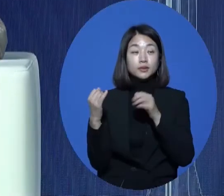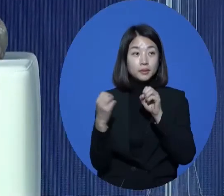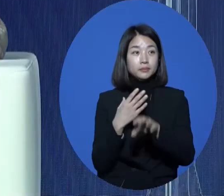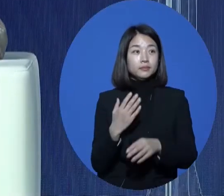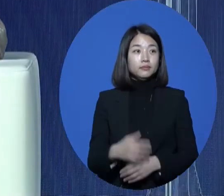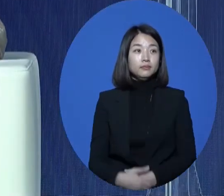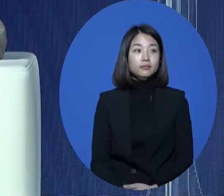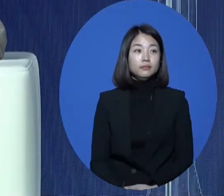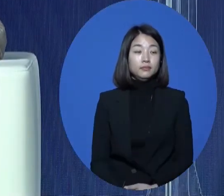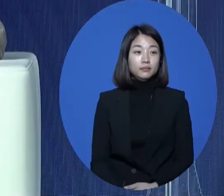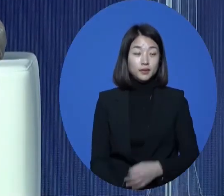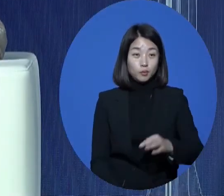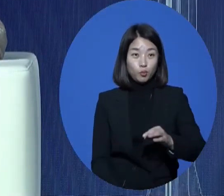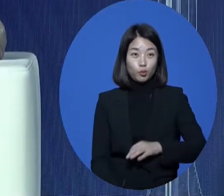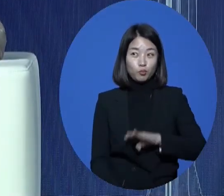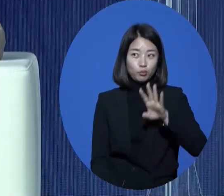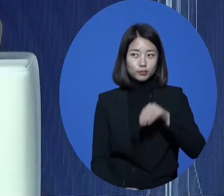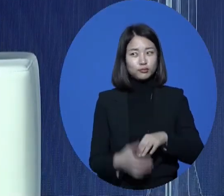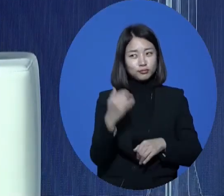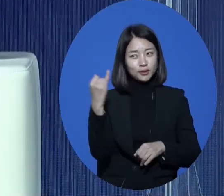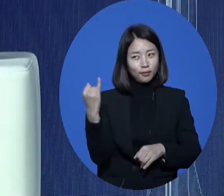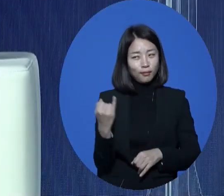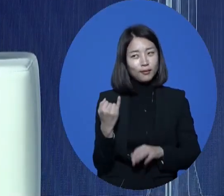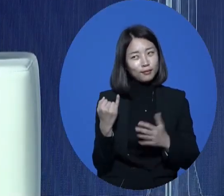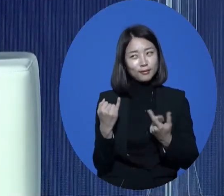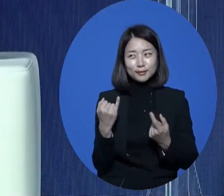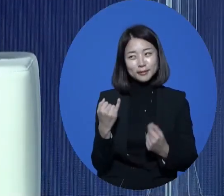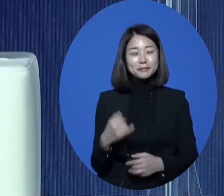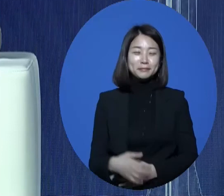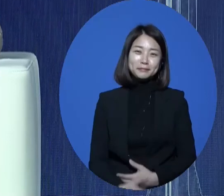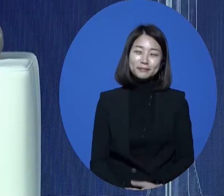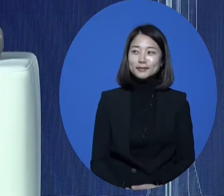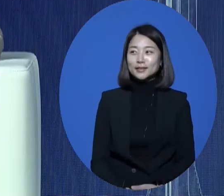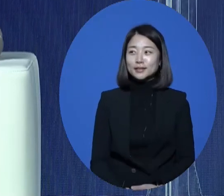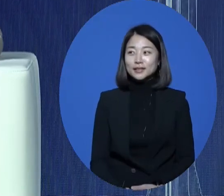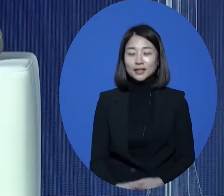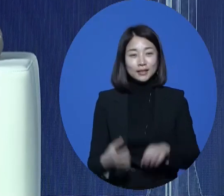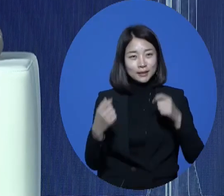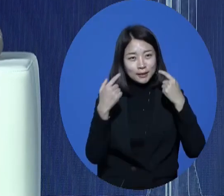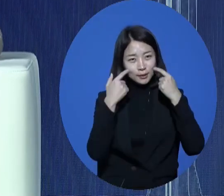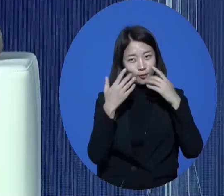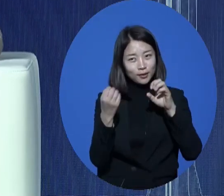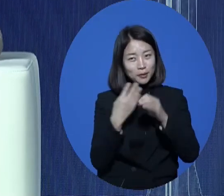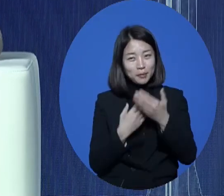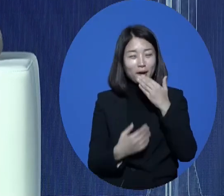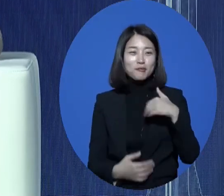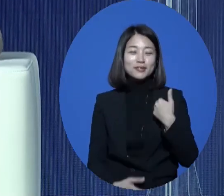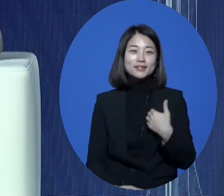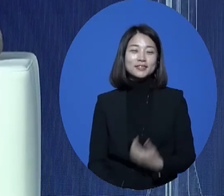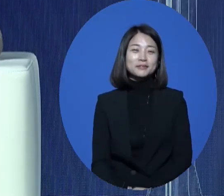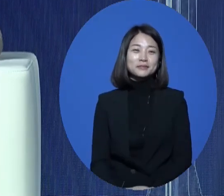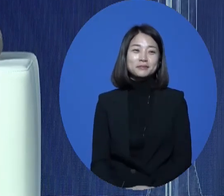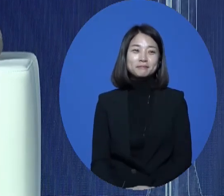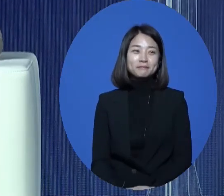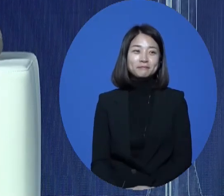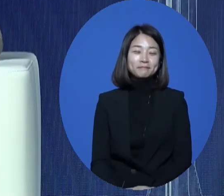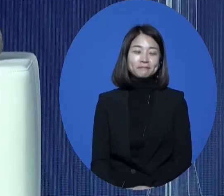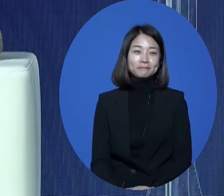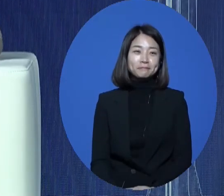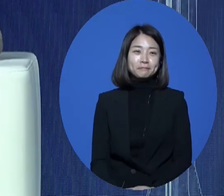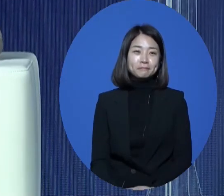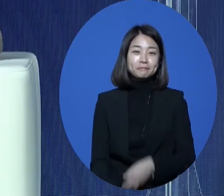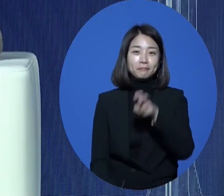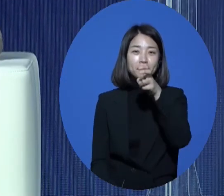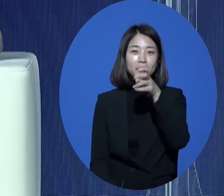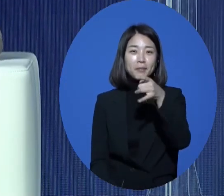네, 진짜 보건복지부 국장님 정도 오셔야 명확하게 답변하실 수 있는 내용인 것 같은데요. 메르스